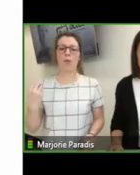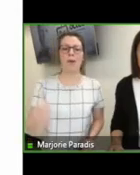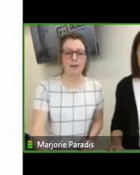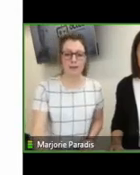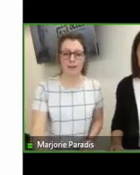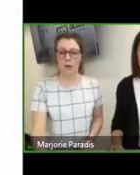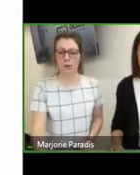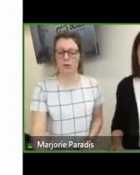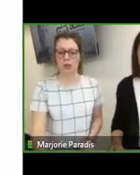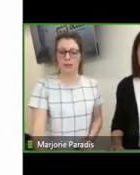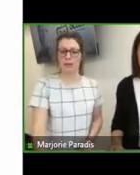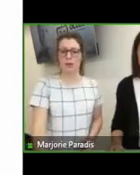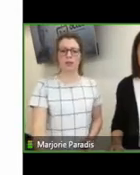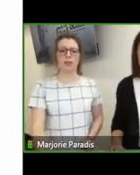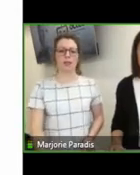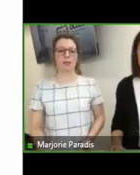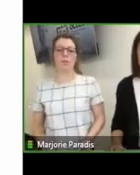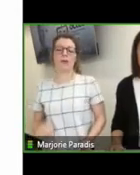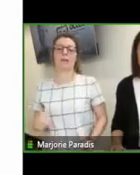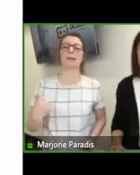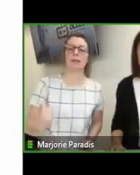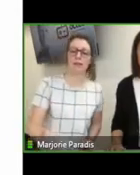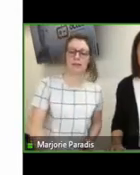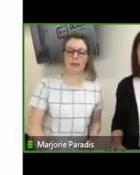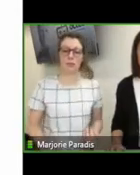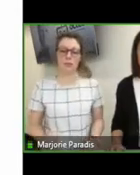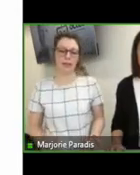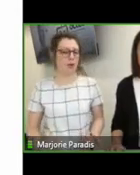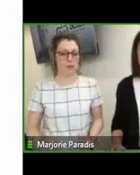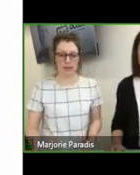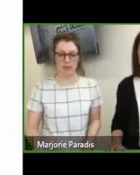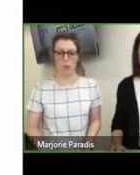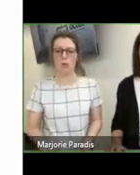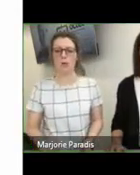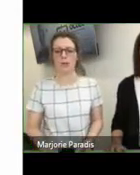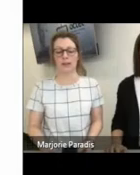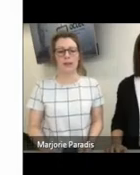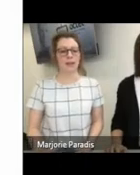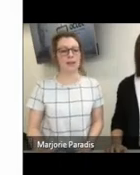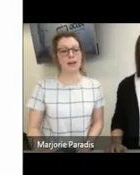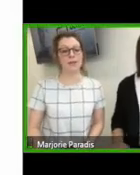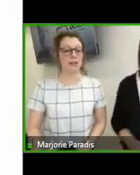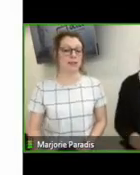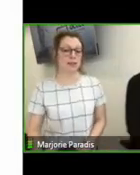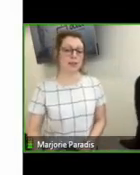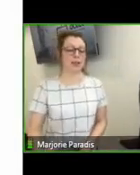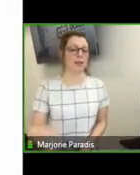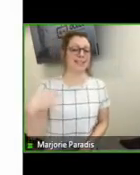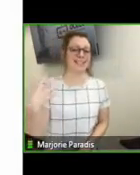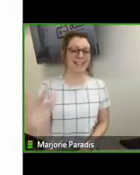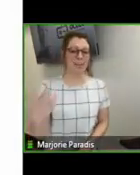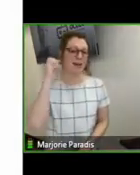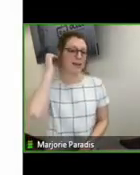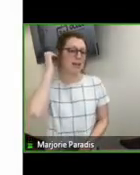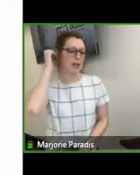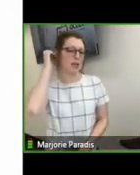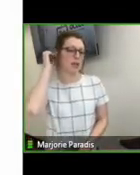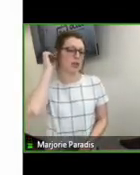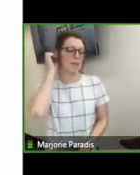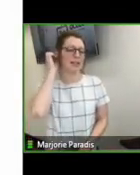est-ce que vous pensez que vous auriez des leviers? Est-ce que vous pensez que dans tel ou tel contexte, vous pourriez réinvestir certains